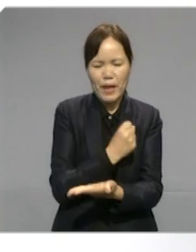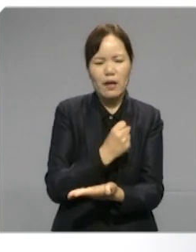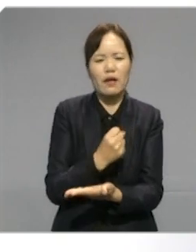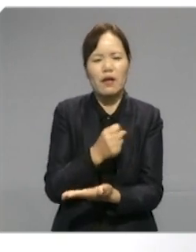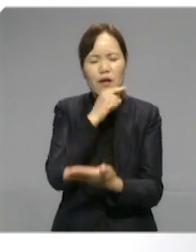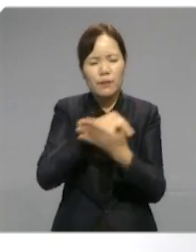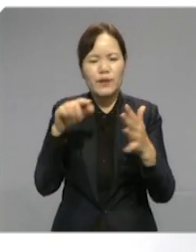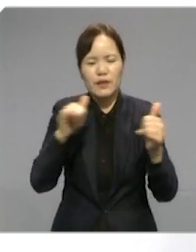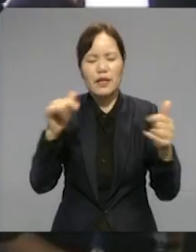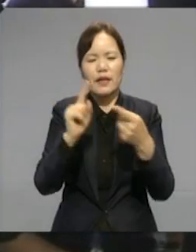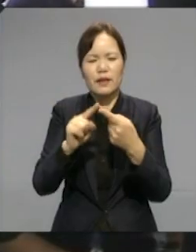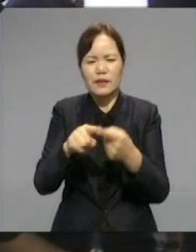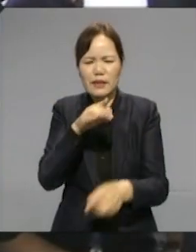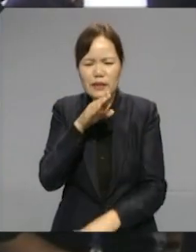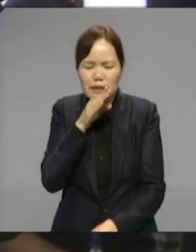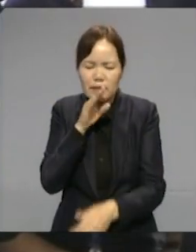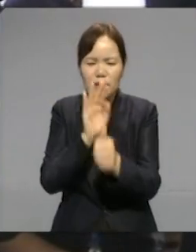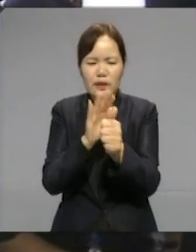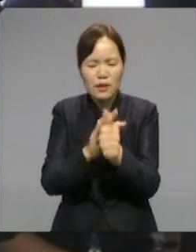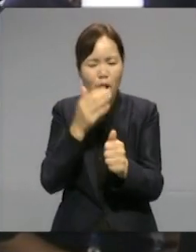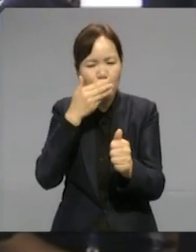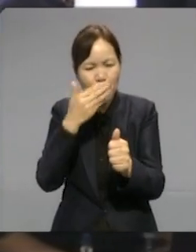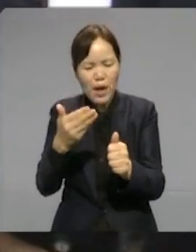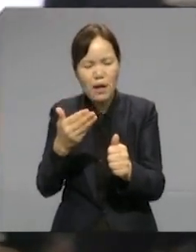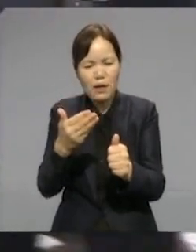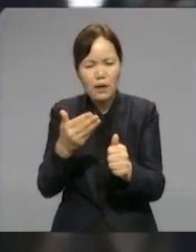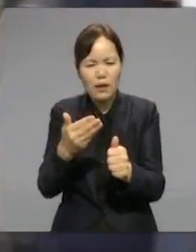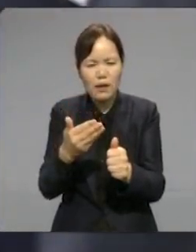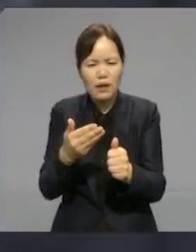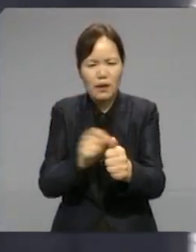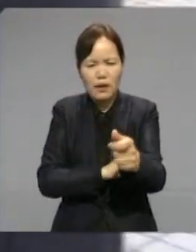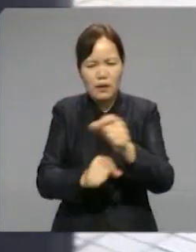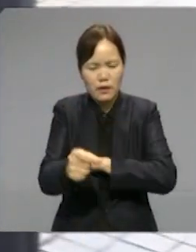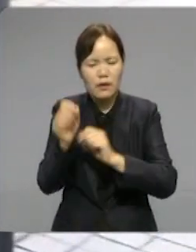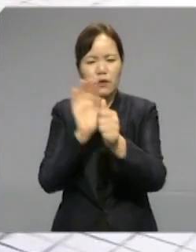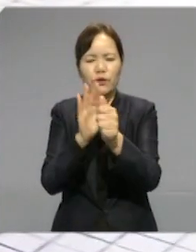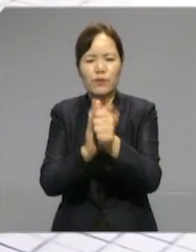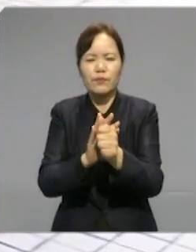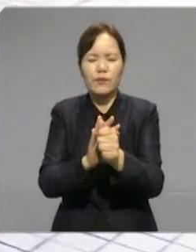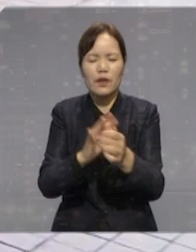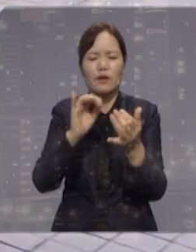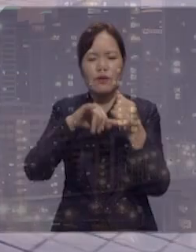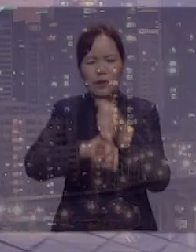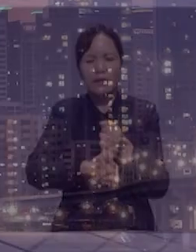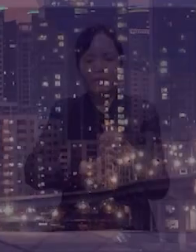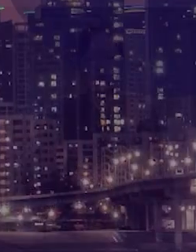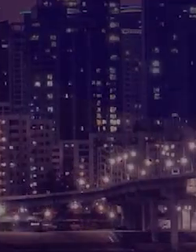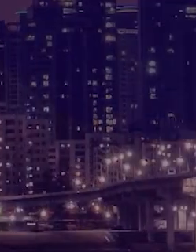피해자들에 대해서도 실질적인 지원이 가능하도록 적극 협조하겠다고 밝혔습니다.